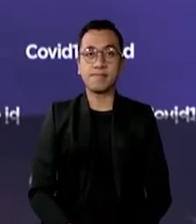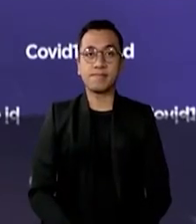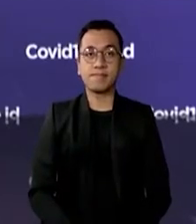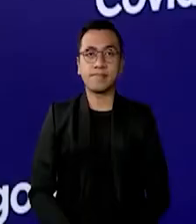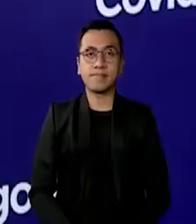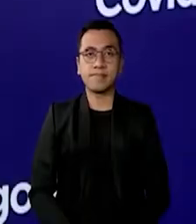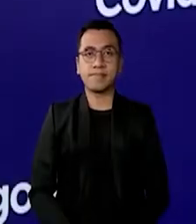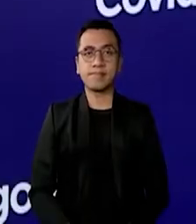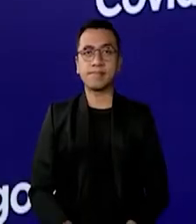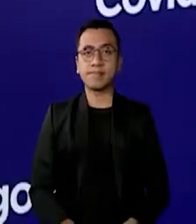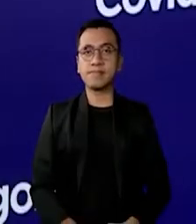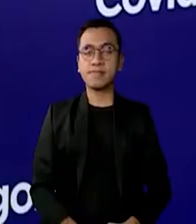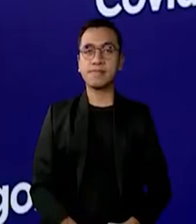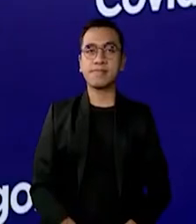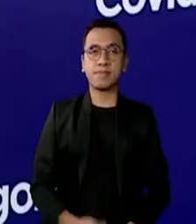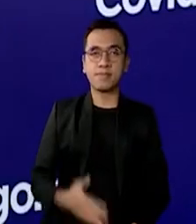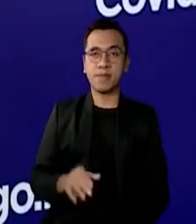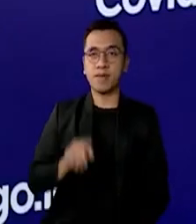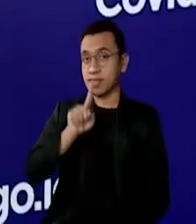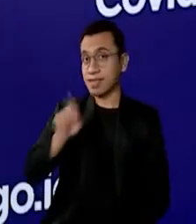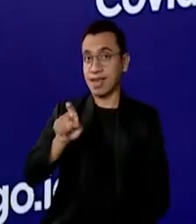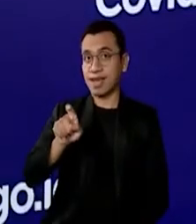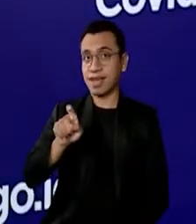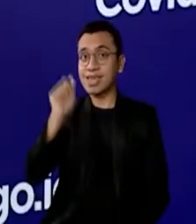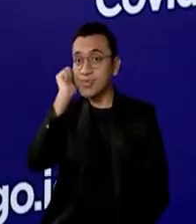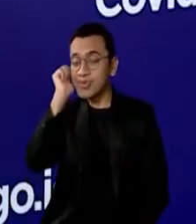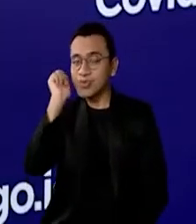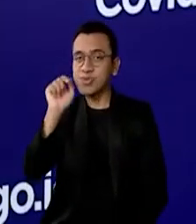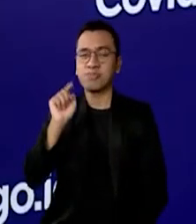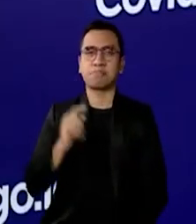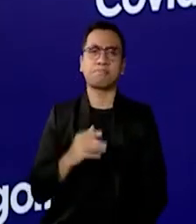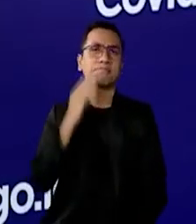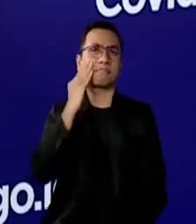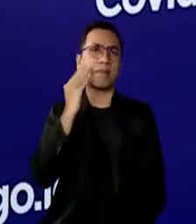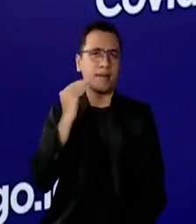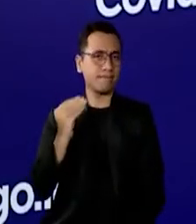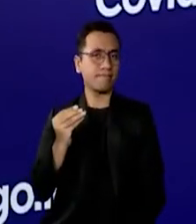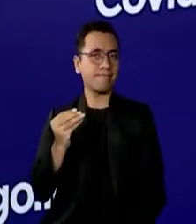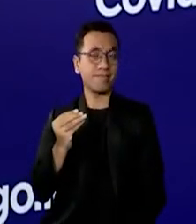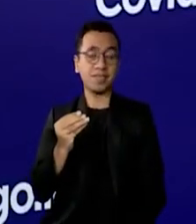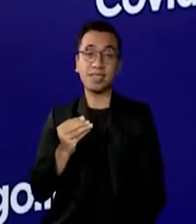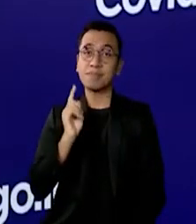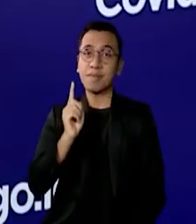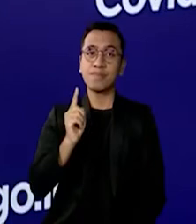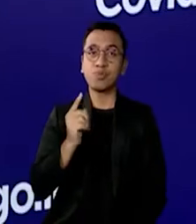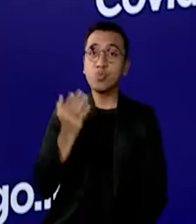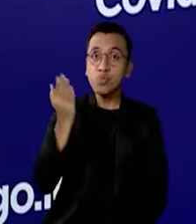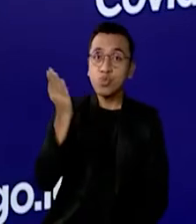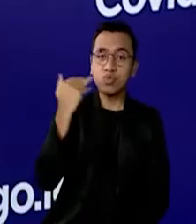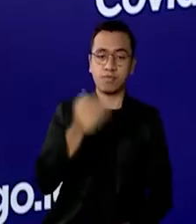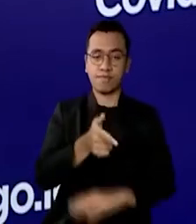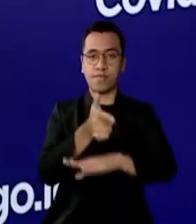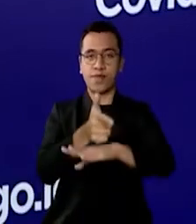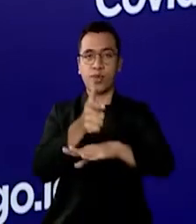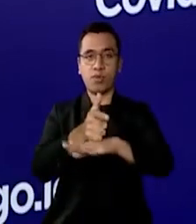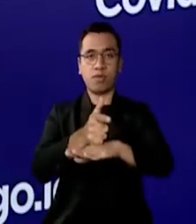Oke Pertama saya langsung aja tanya sama Bu sel yang ada di sini pengalamannya abuseri sebenarnya beberapa waktu lalu nih videonya sempat